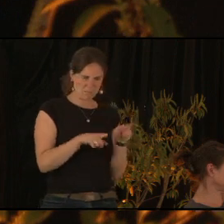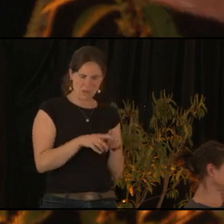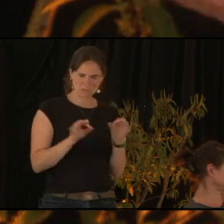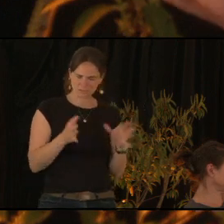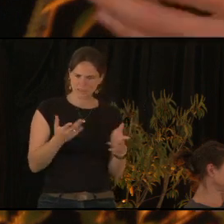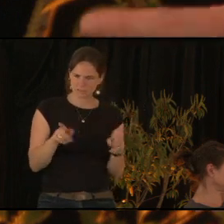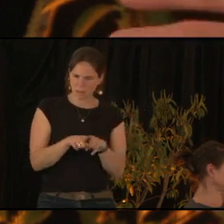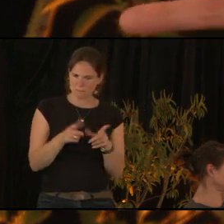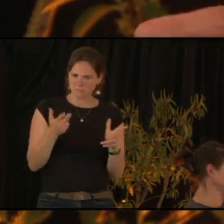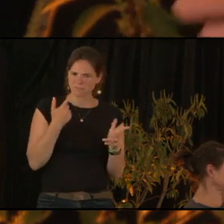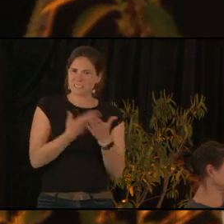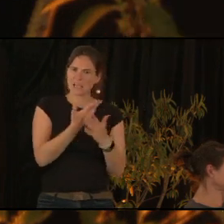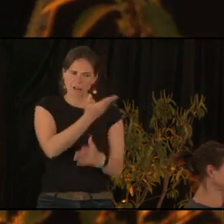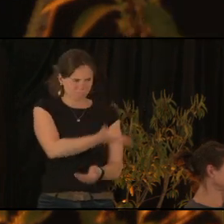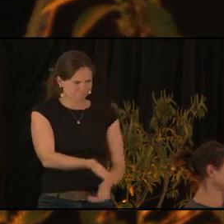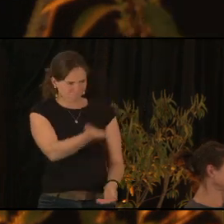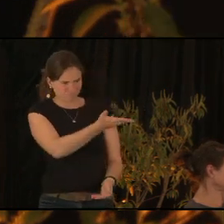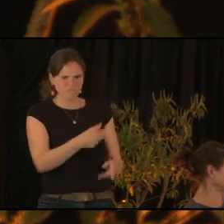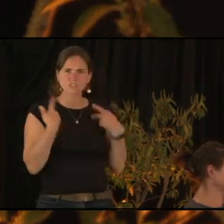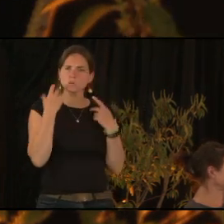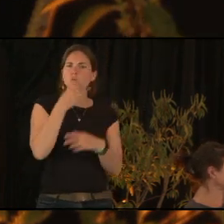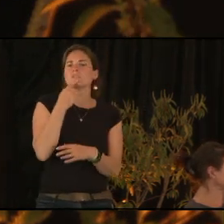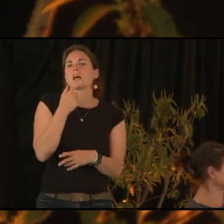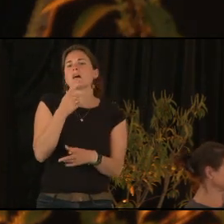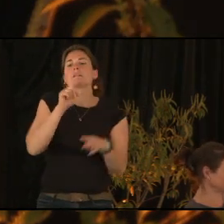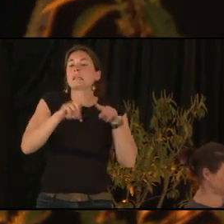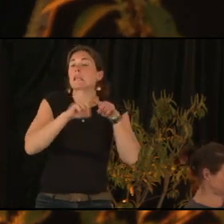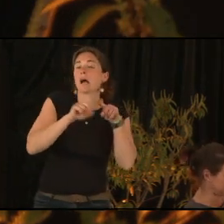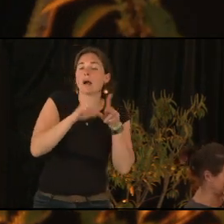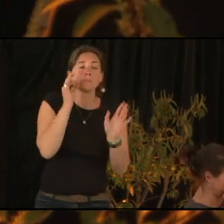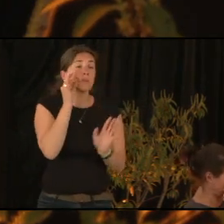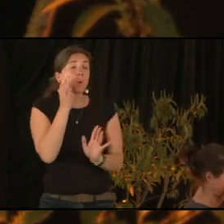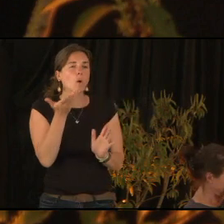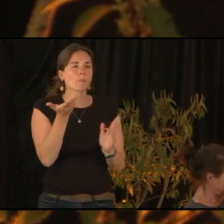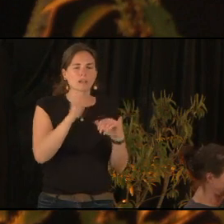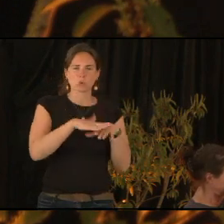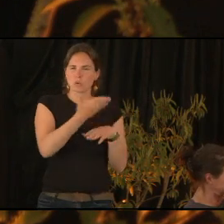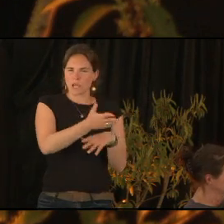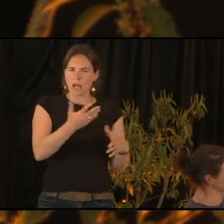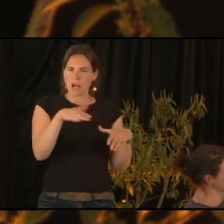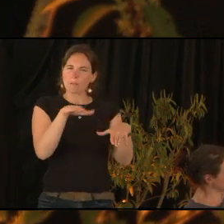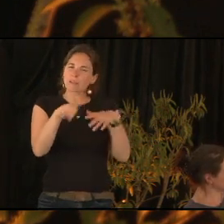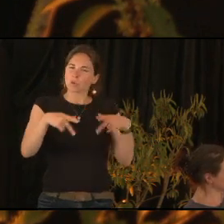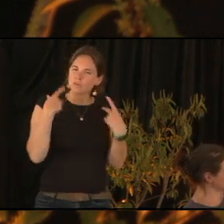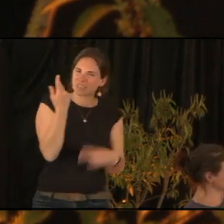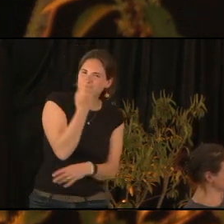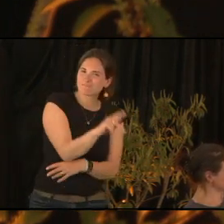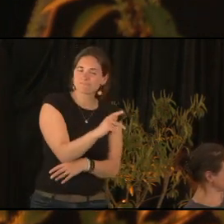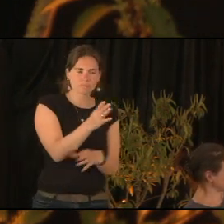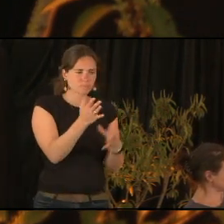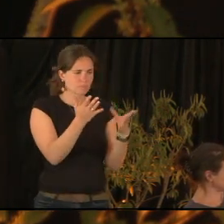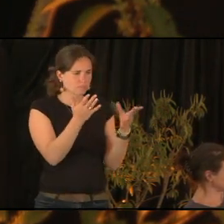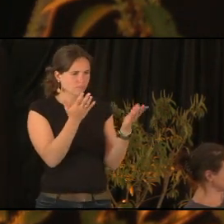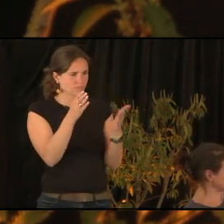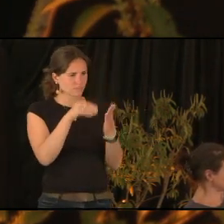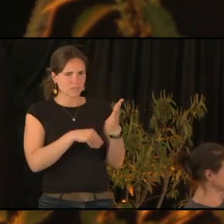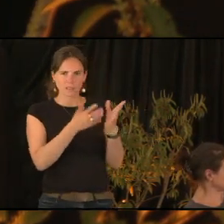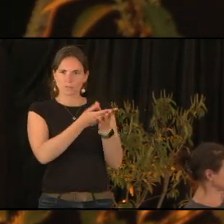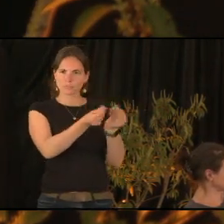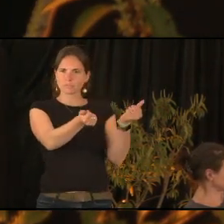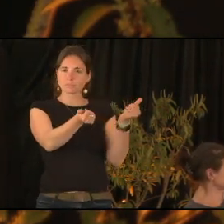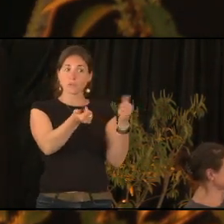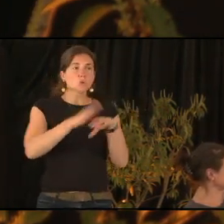la dramaturge que vous êtes. Non, oui, effectivement, il y a de la tragédie dans l'intrigue, oui. Mais comme je disais,